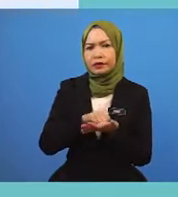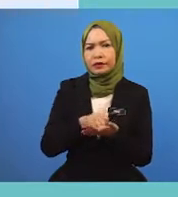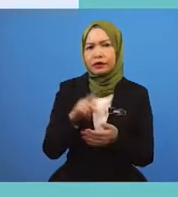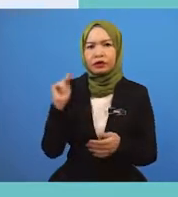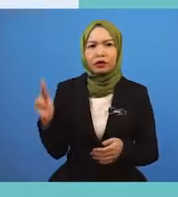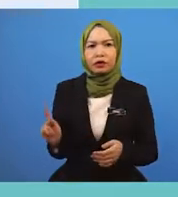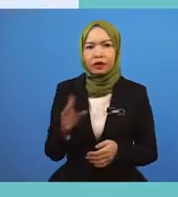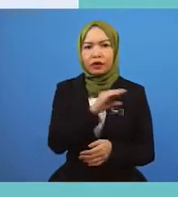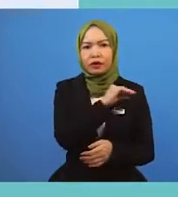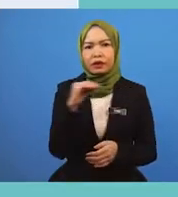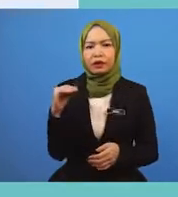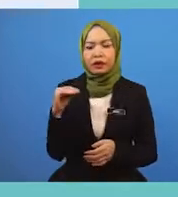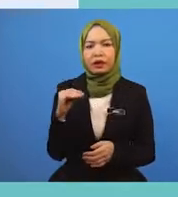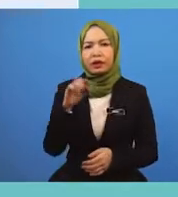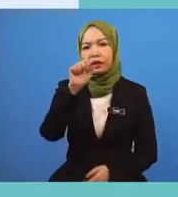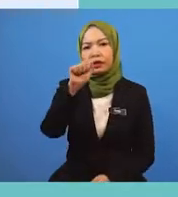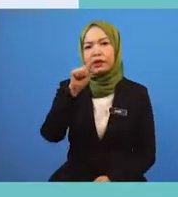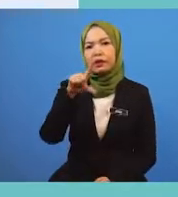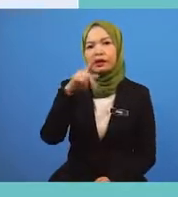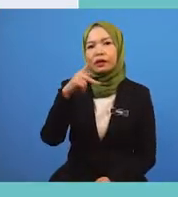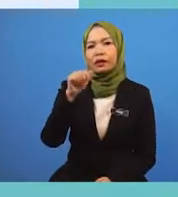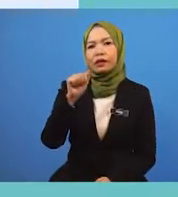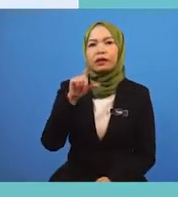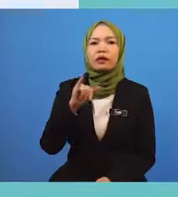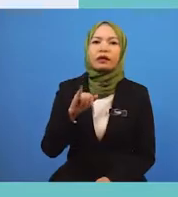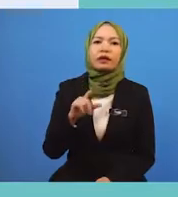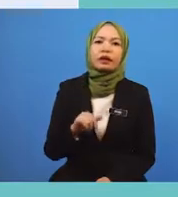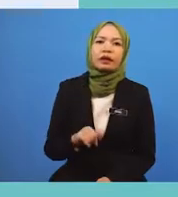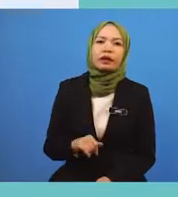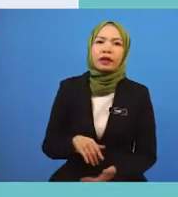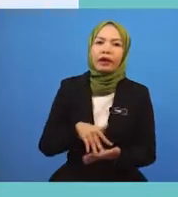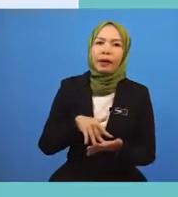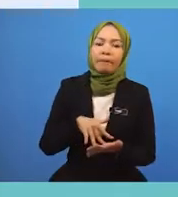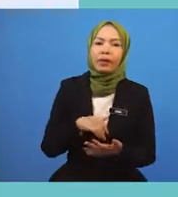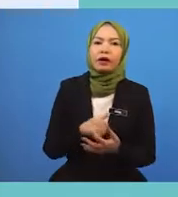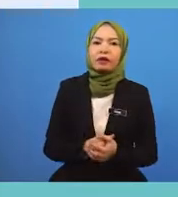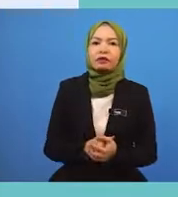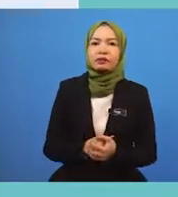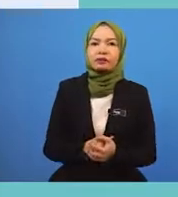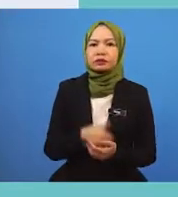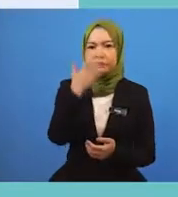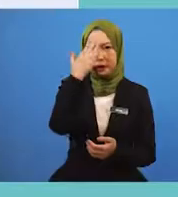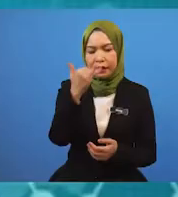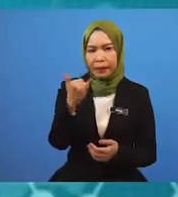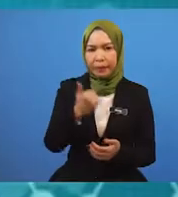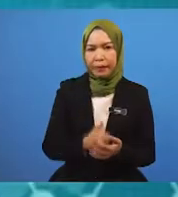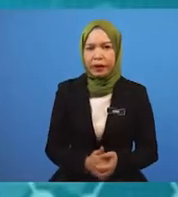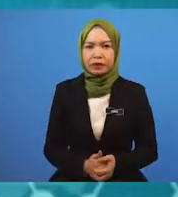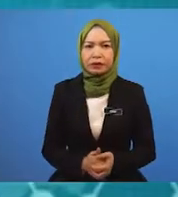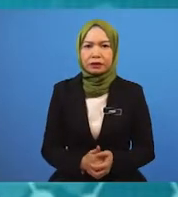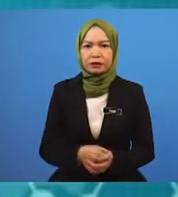lemah. Kenapa perkara ini berlaku ya? Hal ini kerana pengayunan